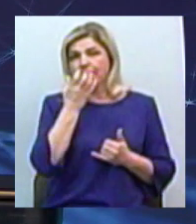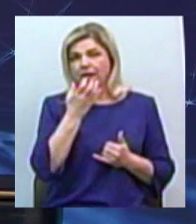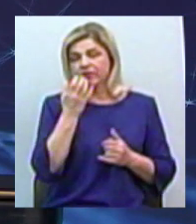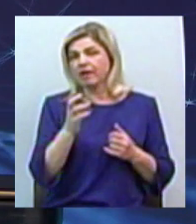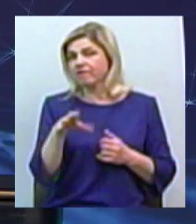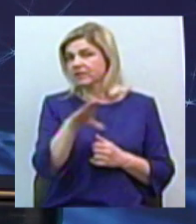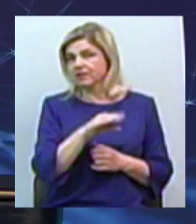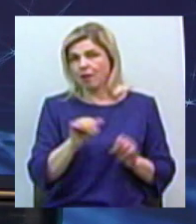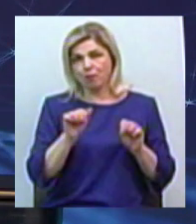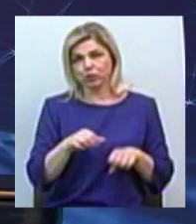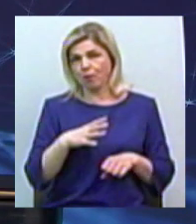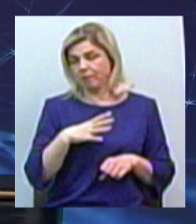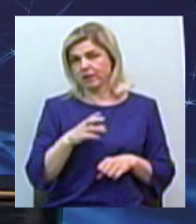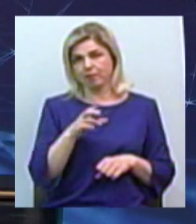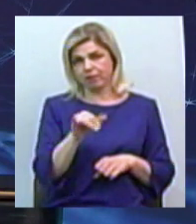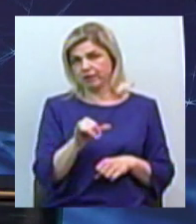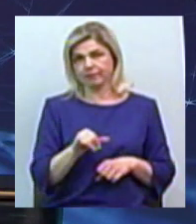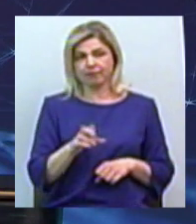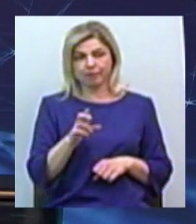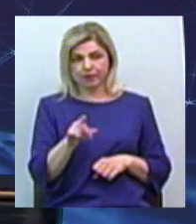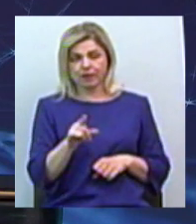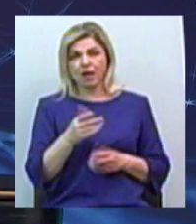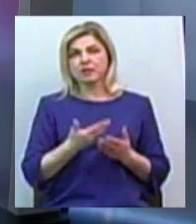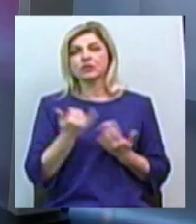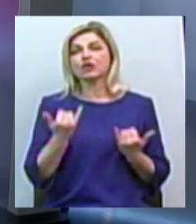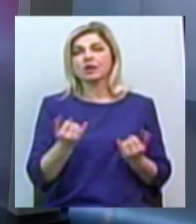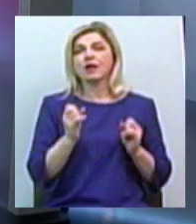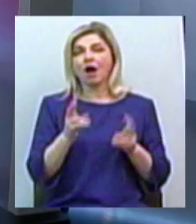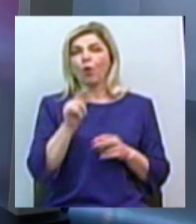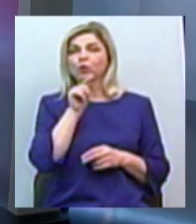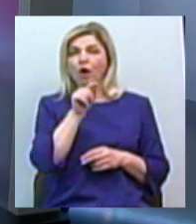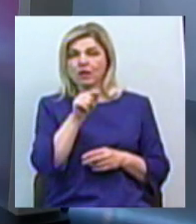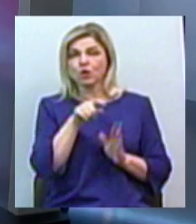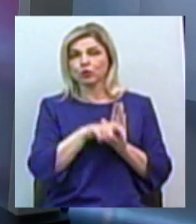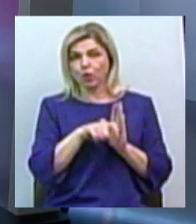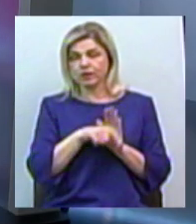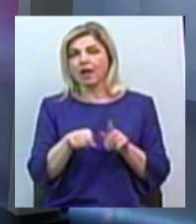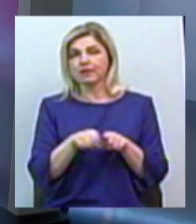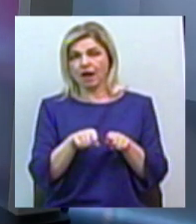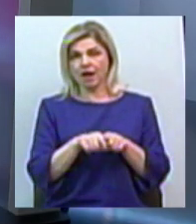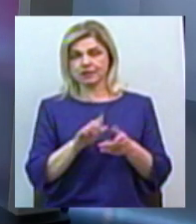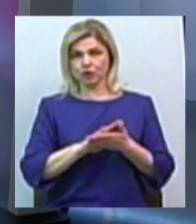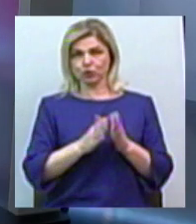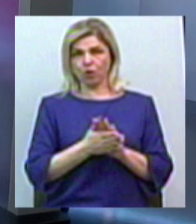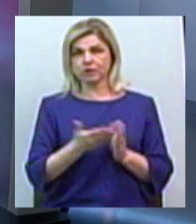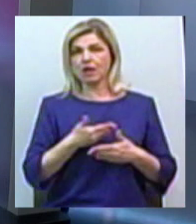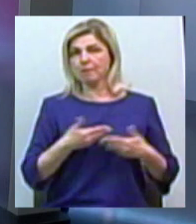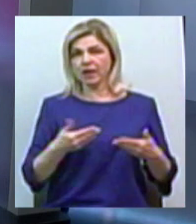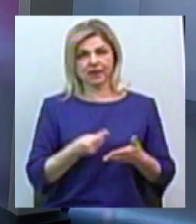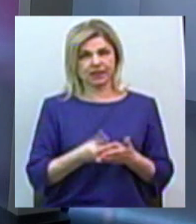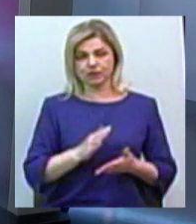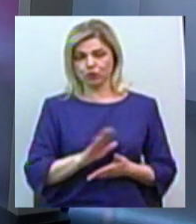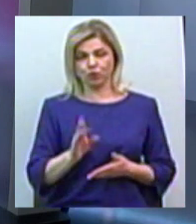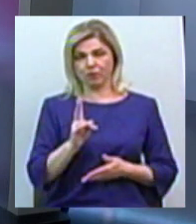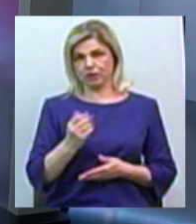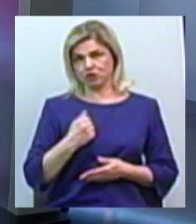могло бути, у нас могло бути так, зараз в Луганську, в Донецьку, така ж сама ситуація. І ми це не цінуємо, на жаль, на